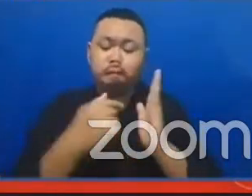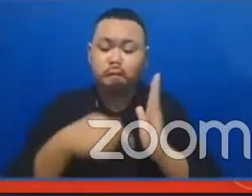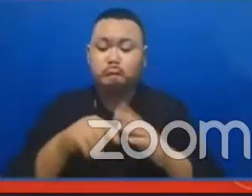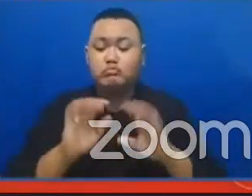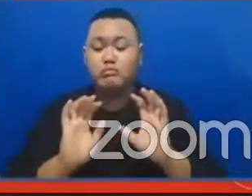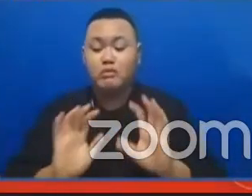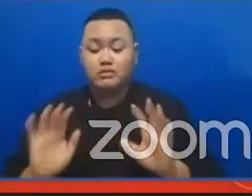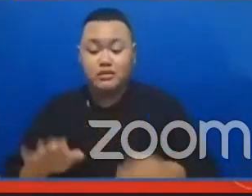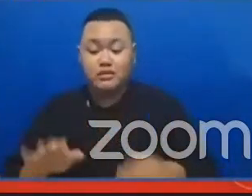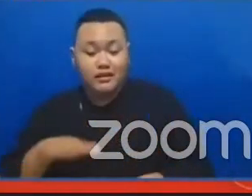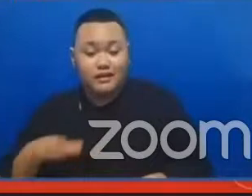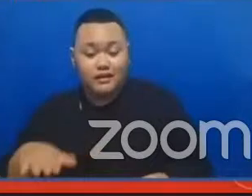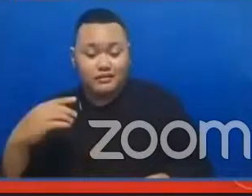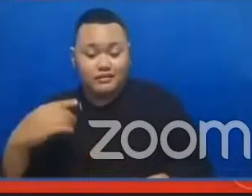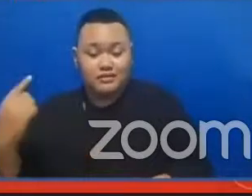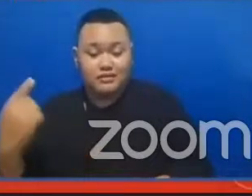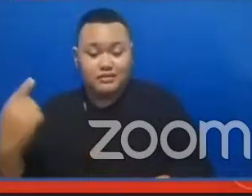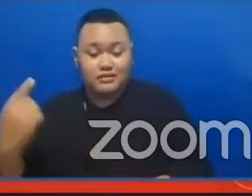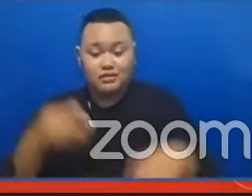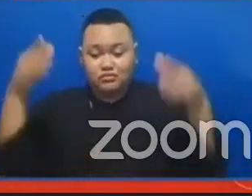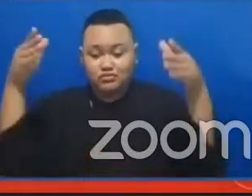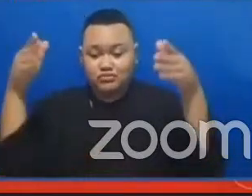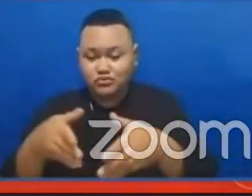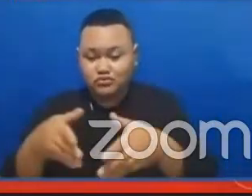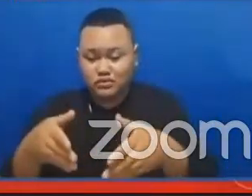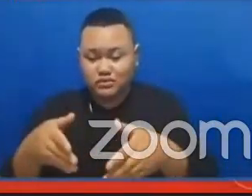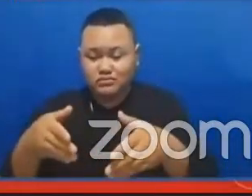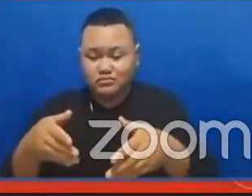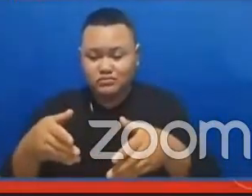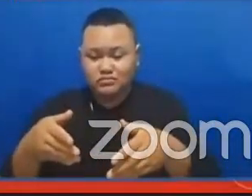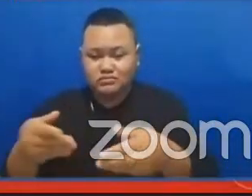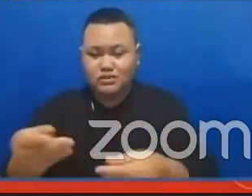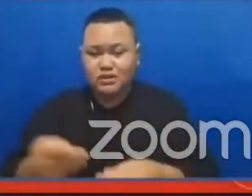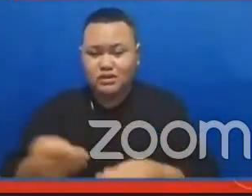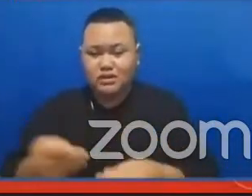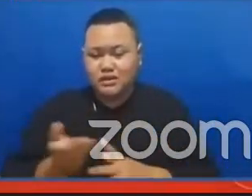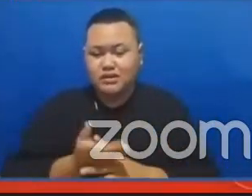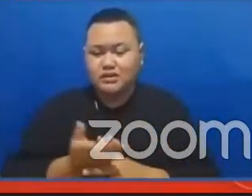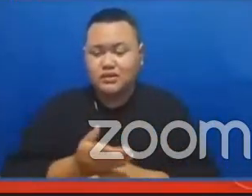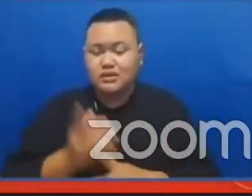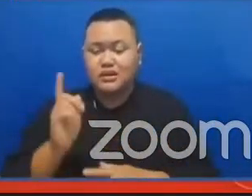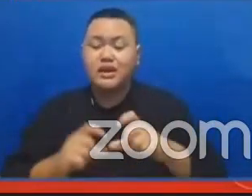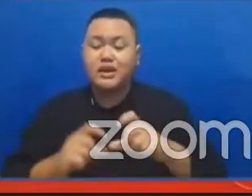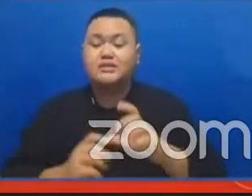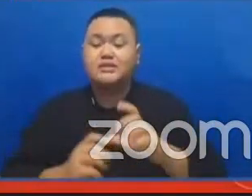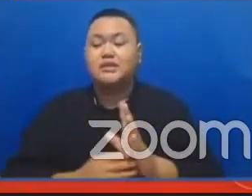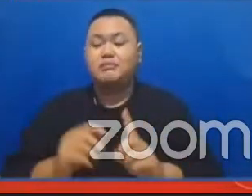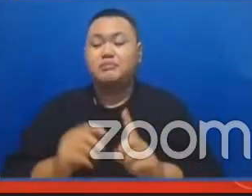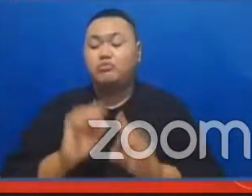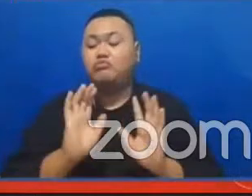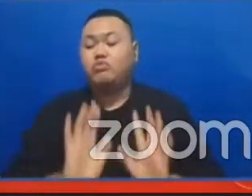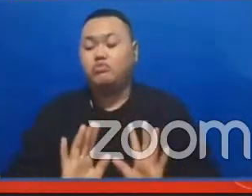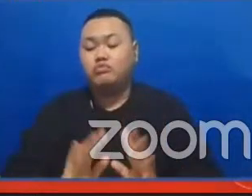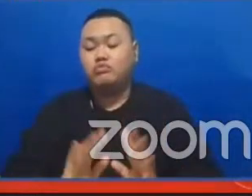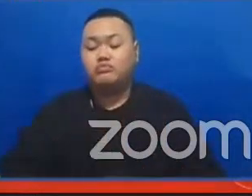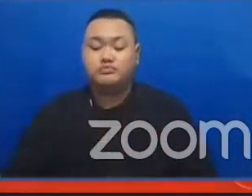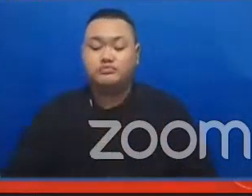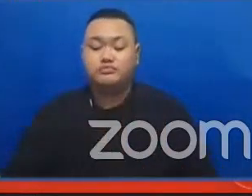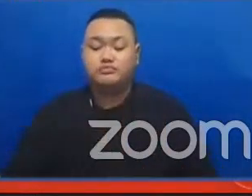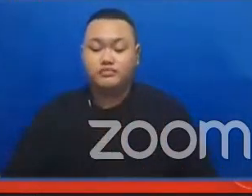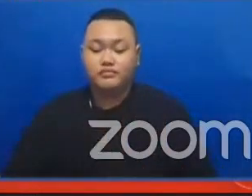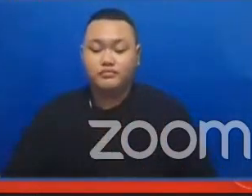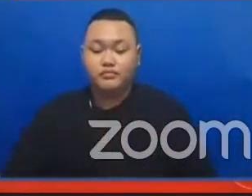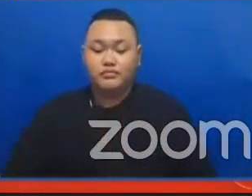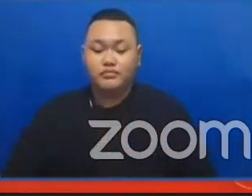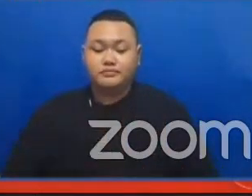lebih banyak anak-anak kita khususnya yang mengakses pada jenjang SMP dan jenjang SMA.